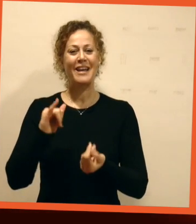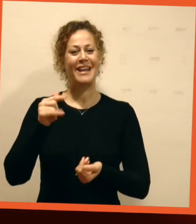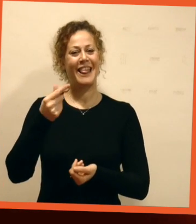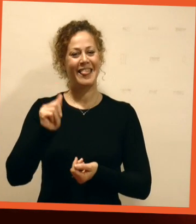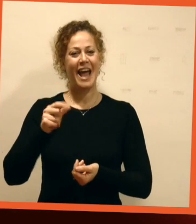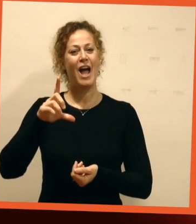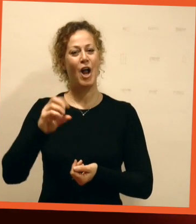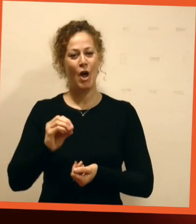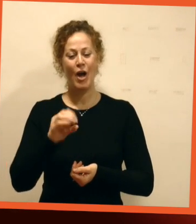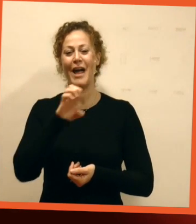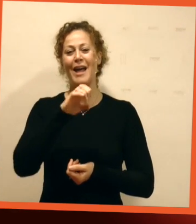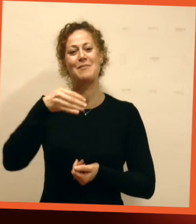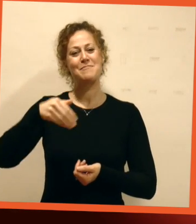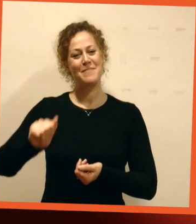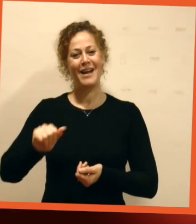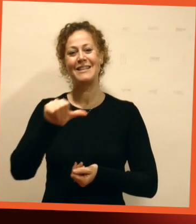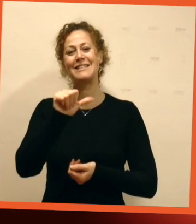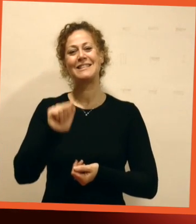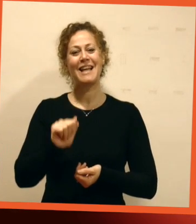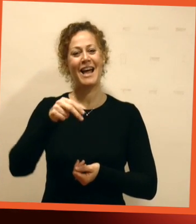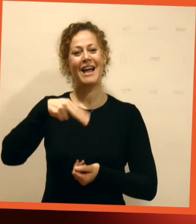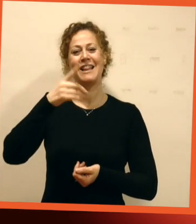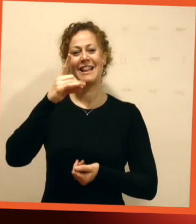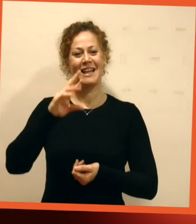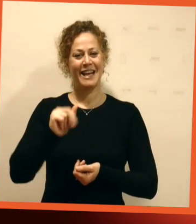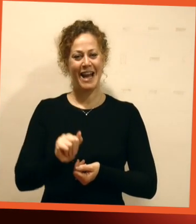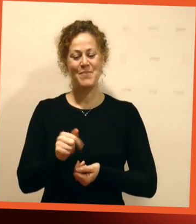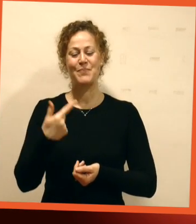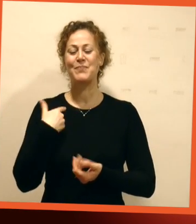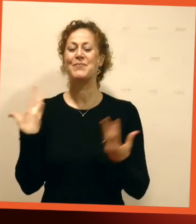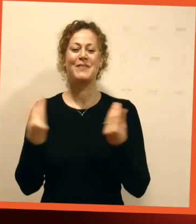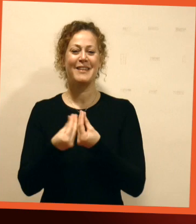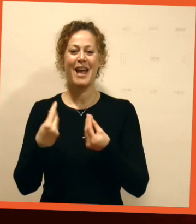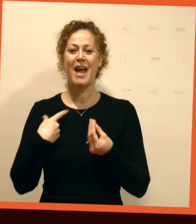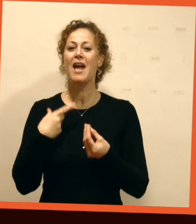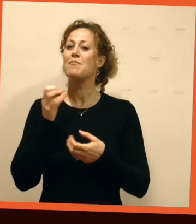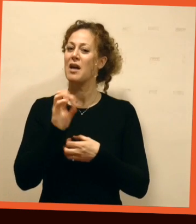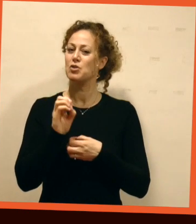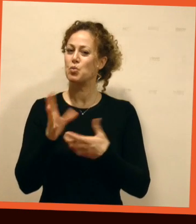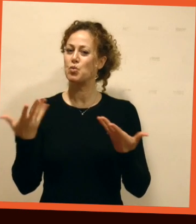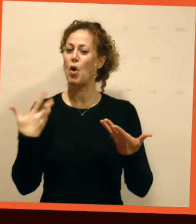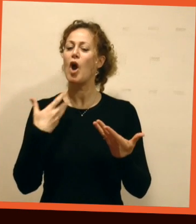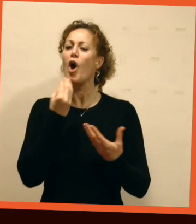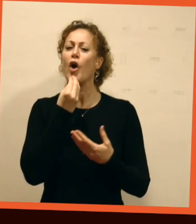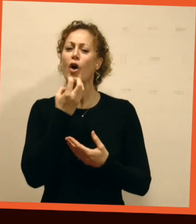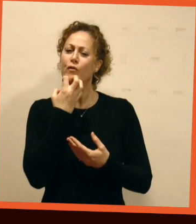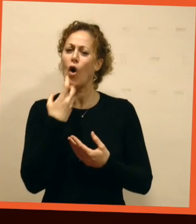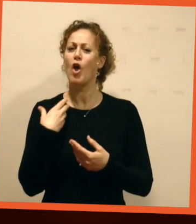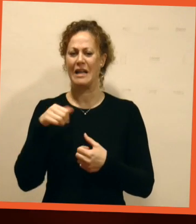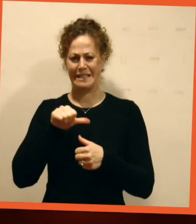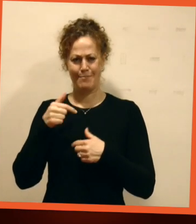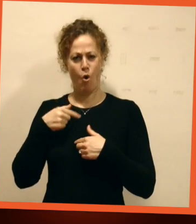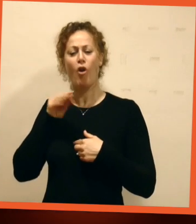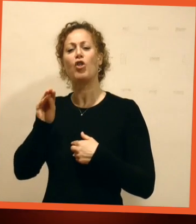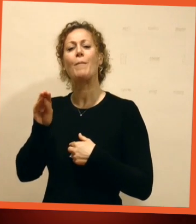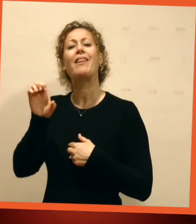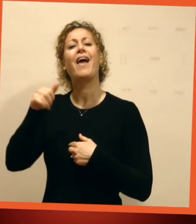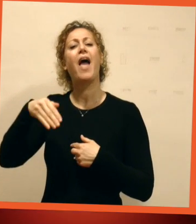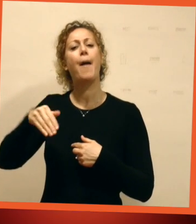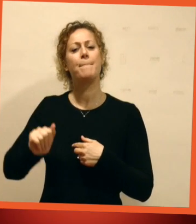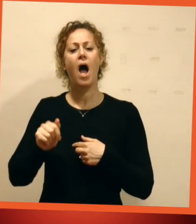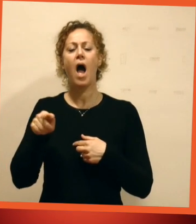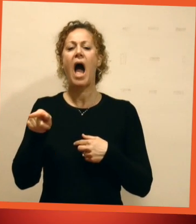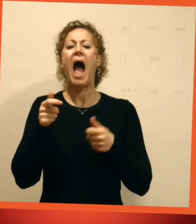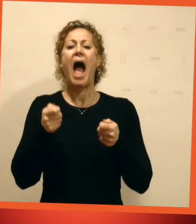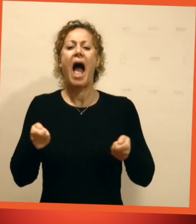Italo, Emma e Sandra, e io volevo chiedere ad Emma, sì, da parte dell'istruttore, come ti reazioni con l'atleta e quale sensazione